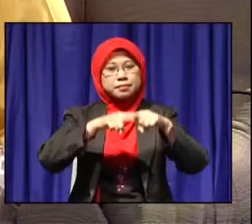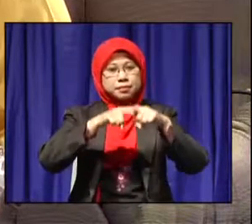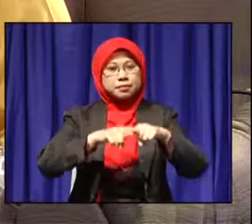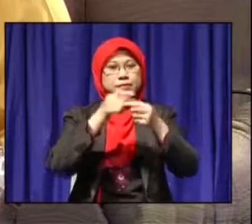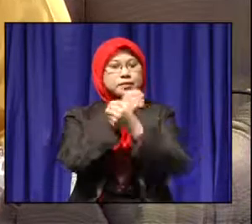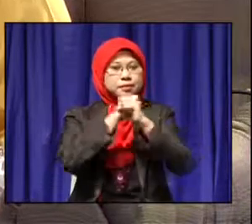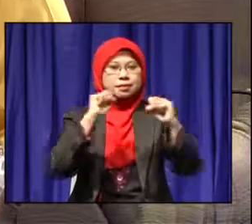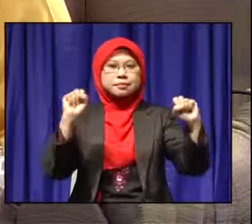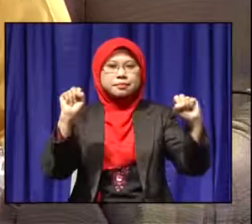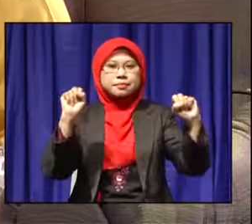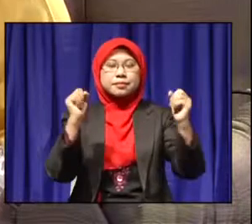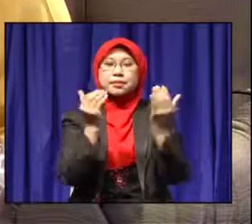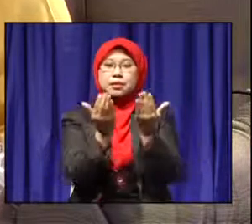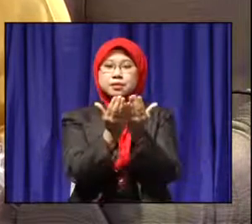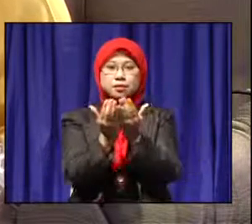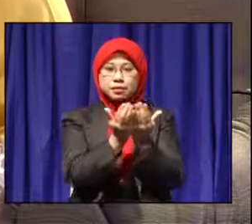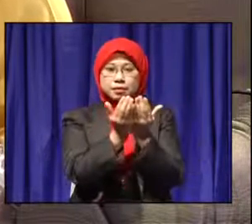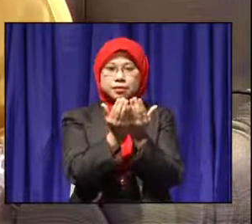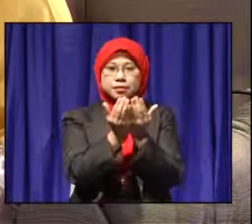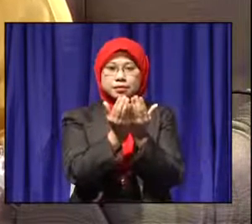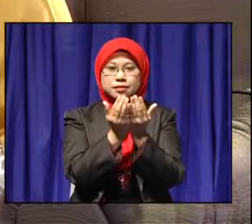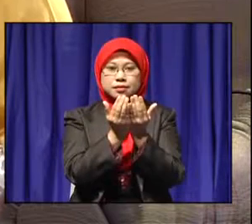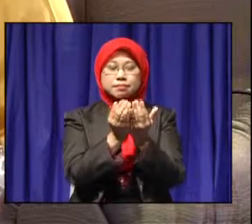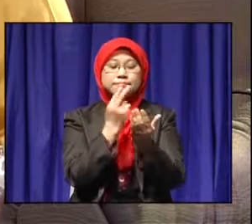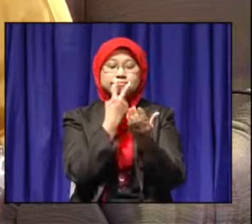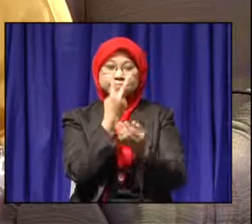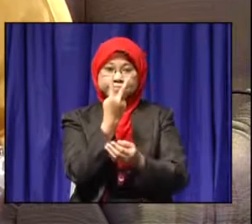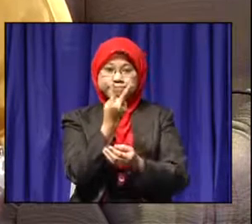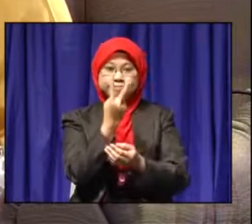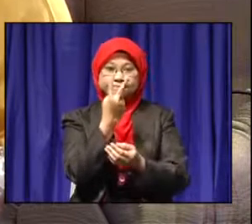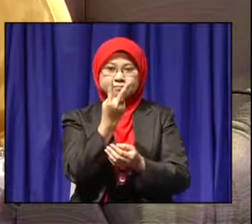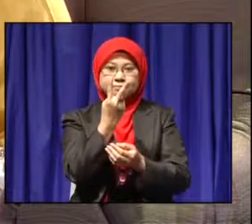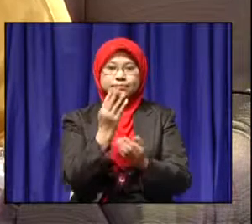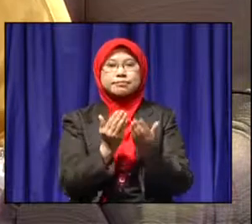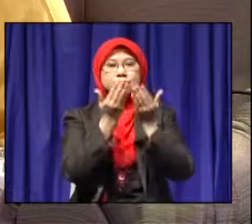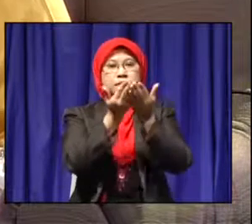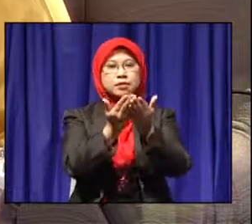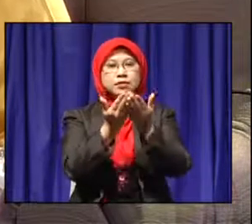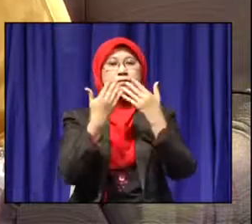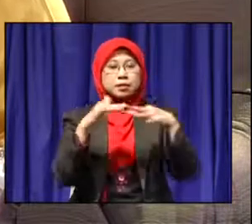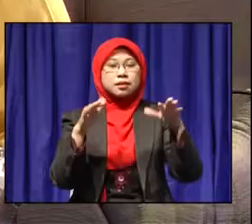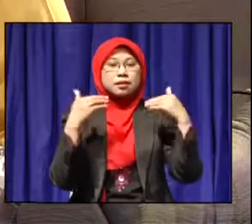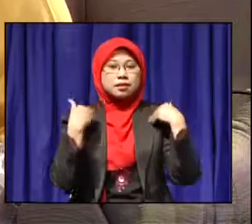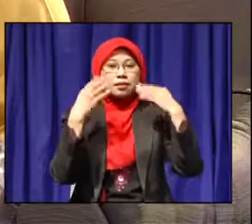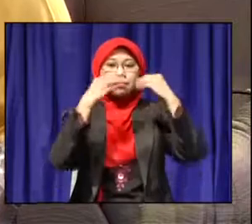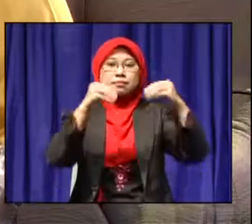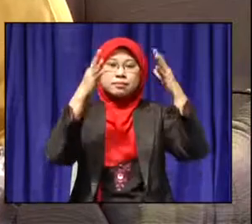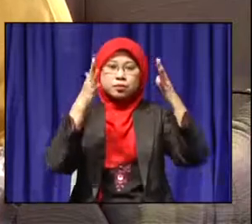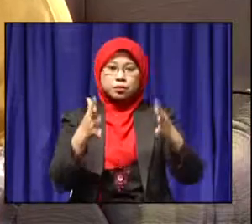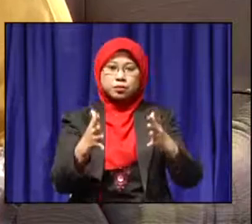kepada kesediaan pihak sekolah dari espak seperti apa penawaran sedia the guru